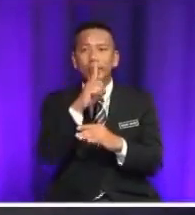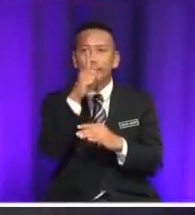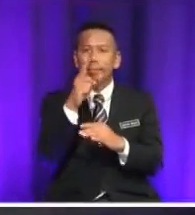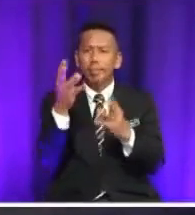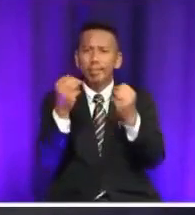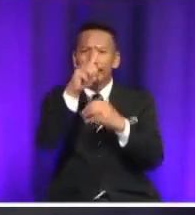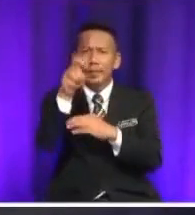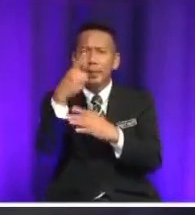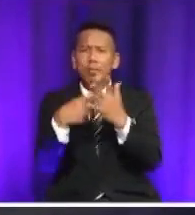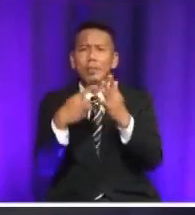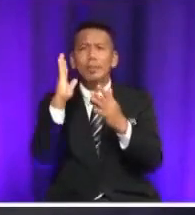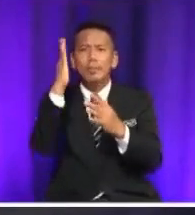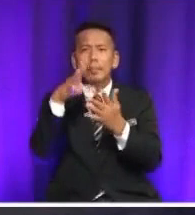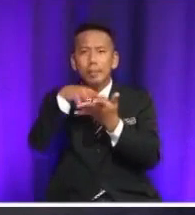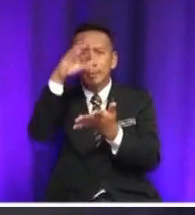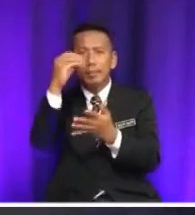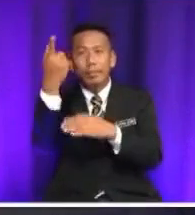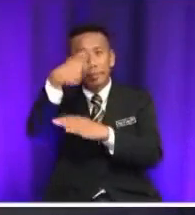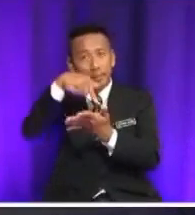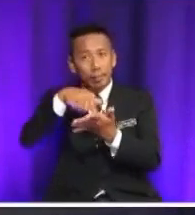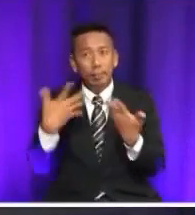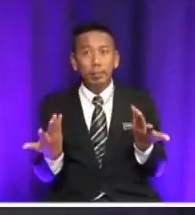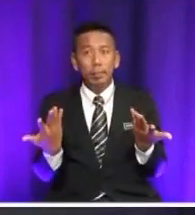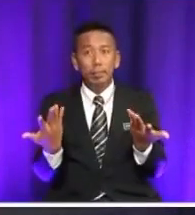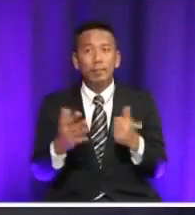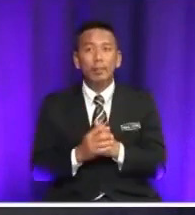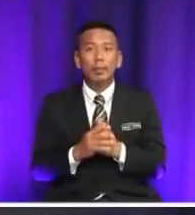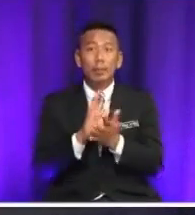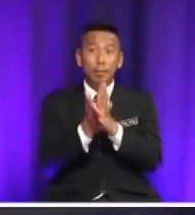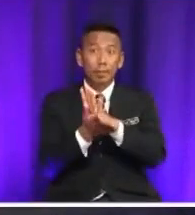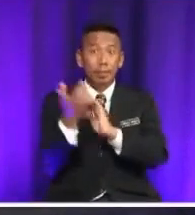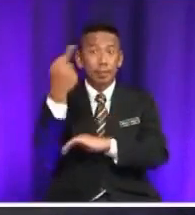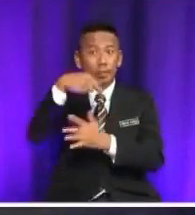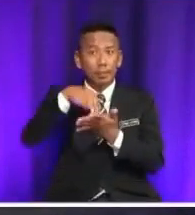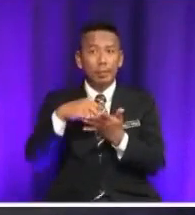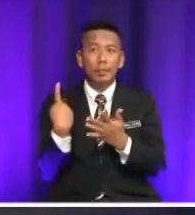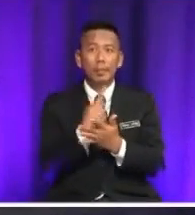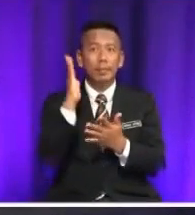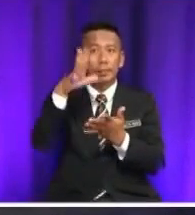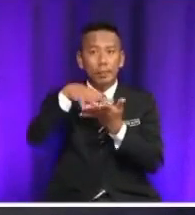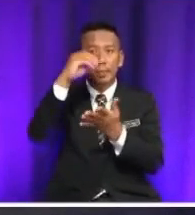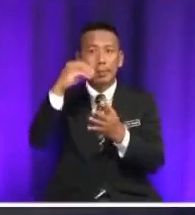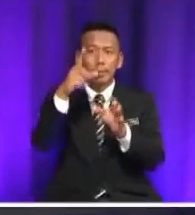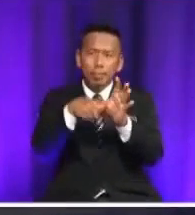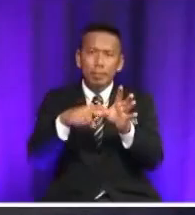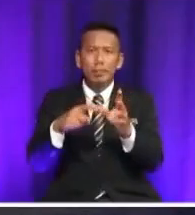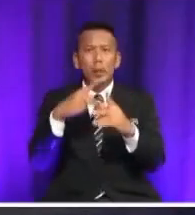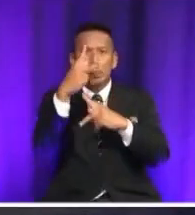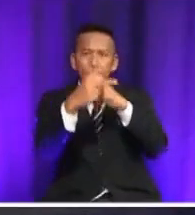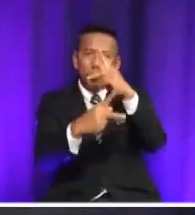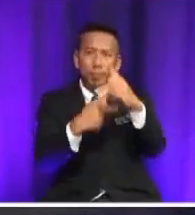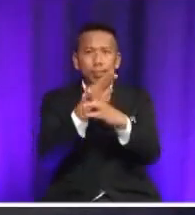apa yang kita akan belajar pada hari ini juga jadi hari ini kita akan belajar berkaitan dengan